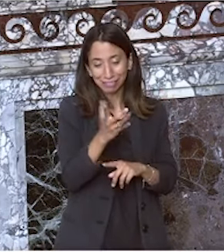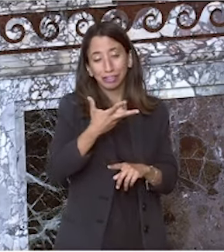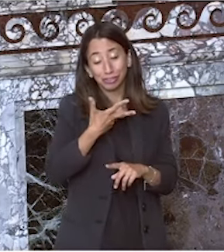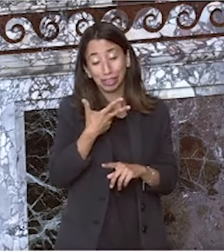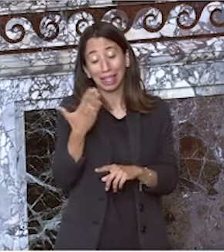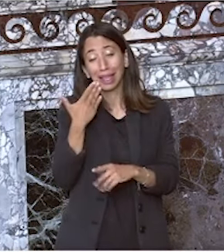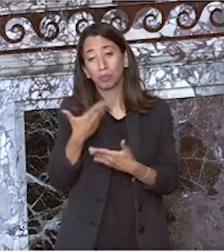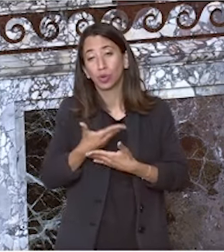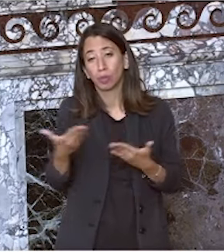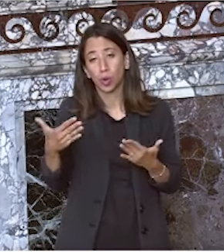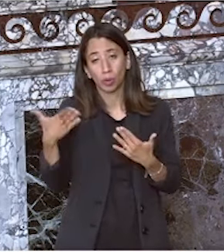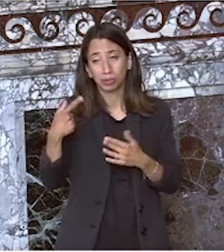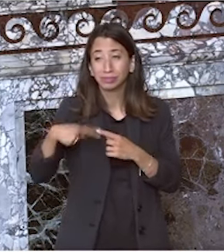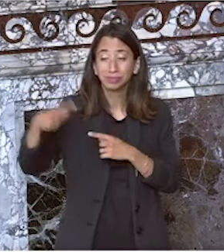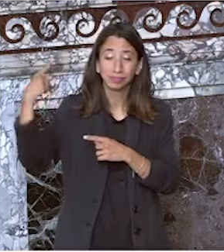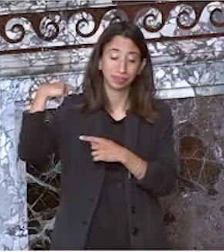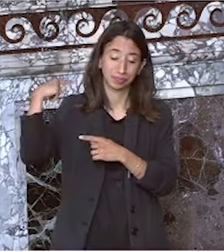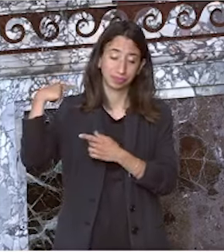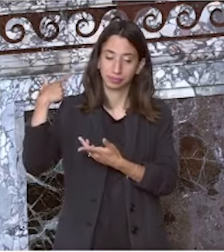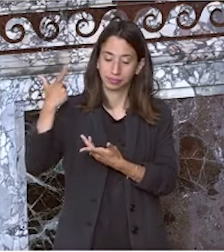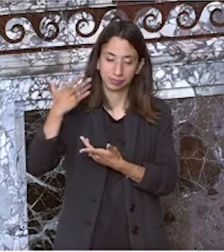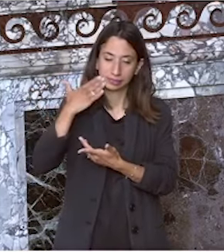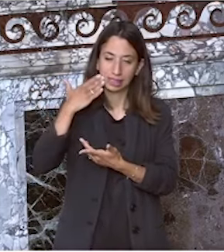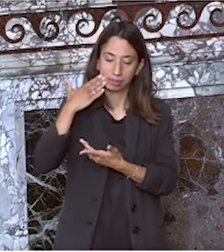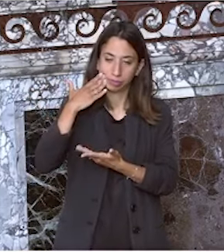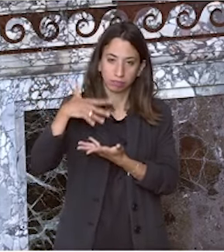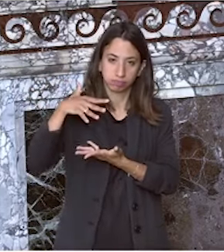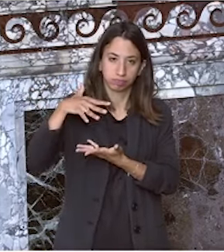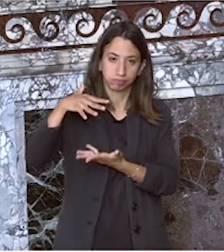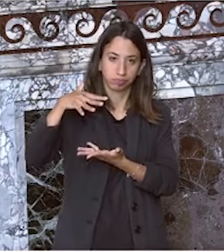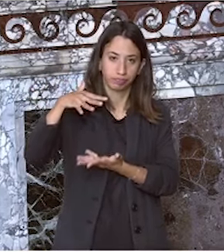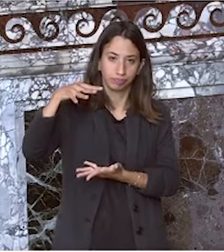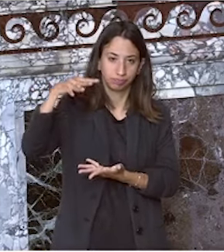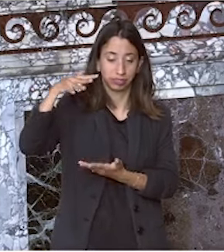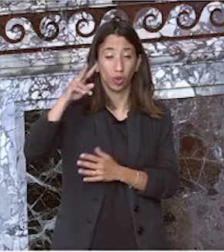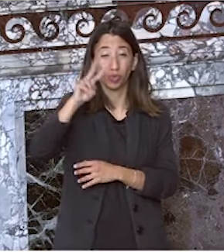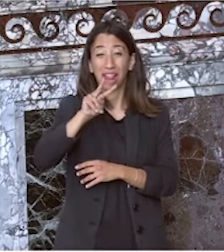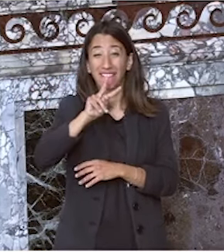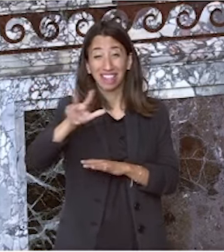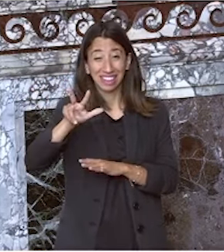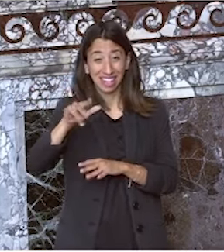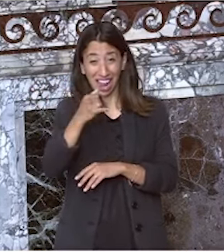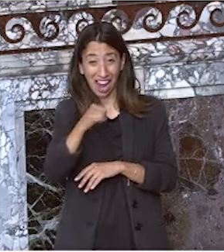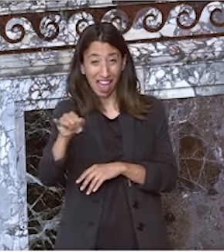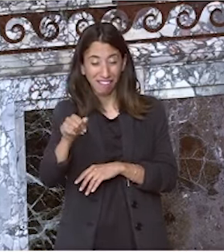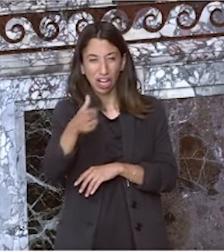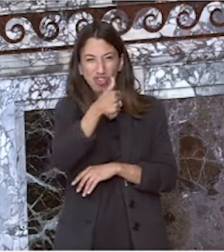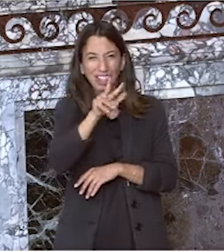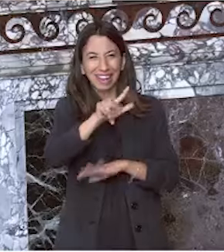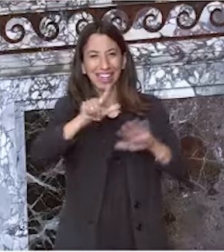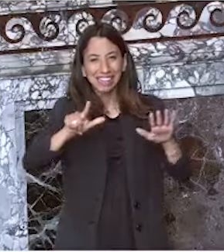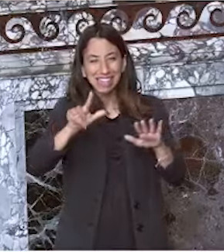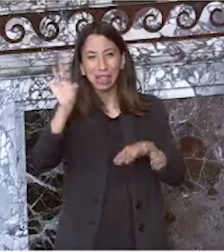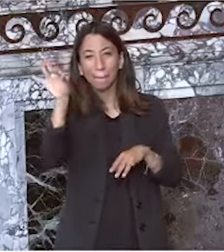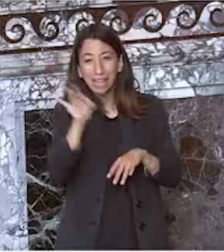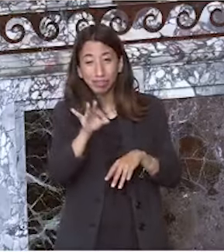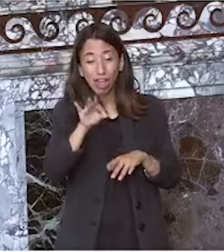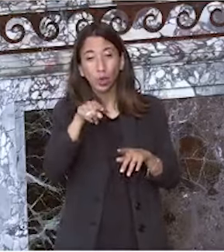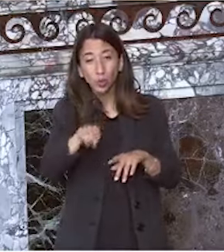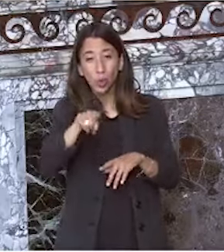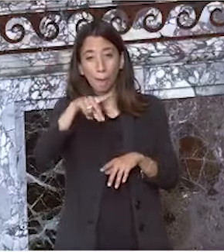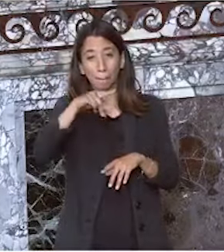di squilibri accumulati in passato. Alla fine del 2023 esso ammontava al 137% del